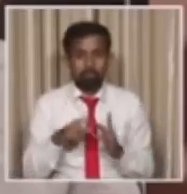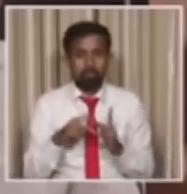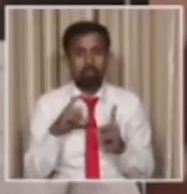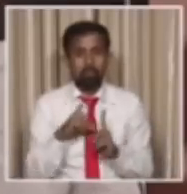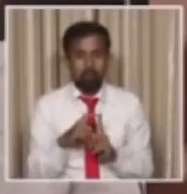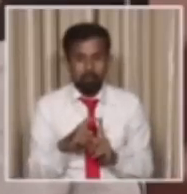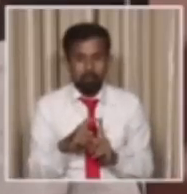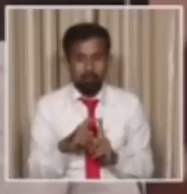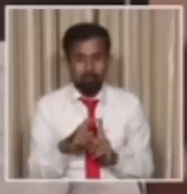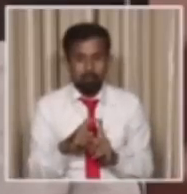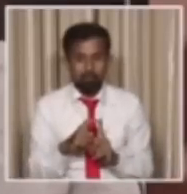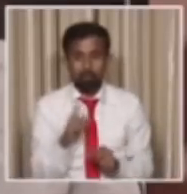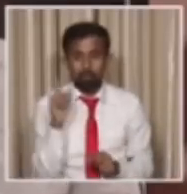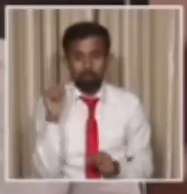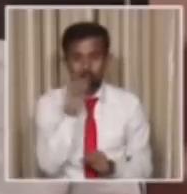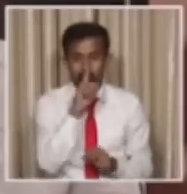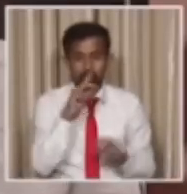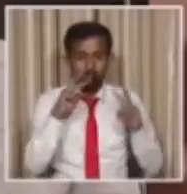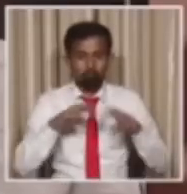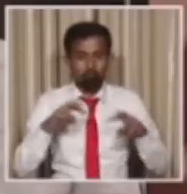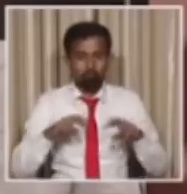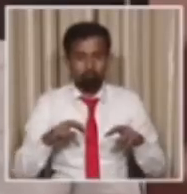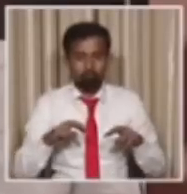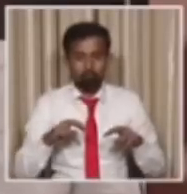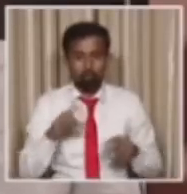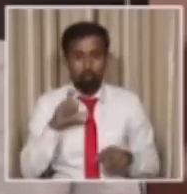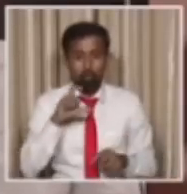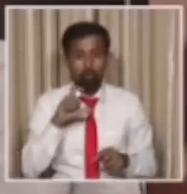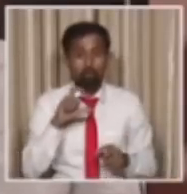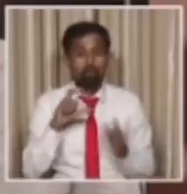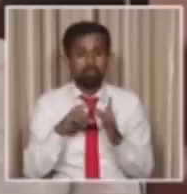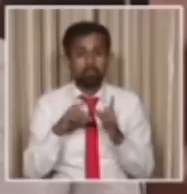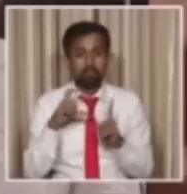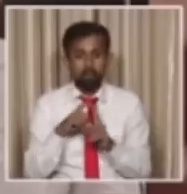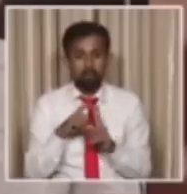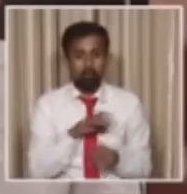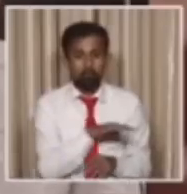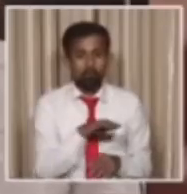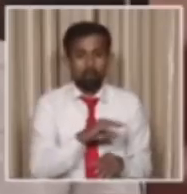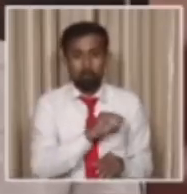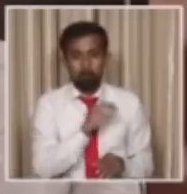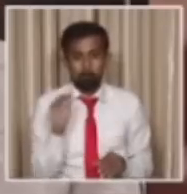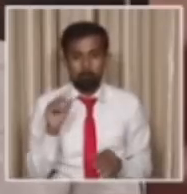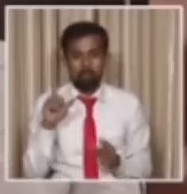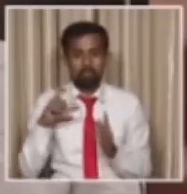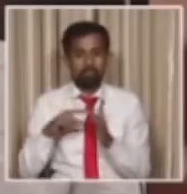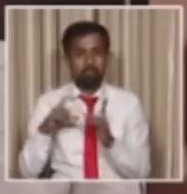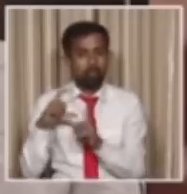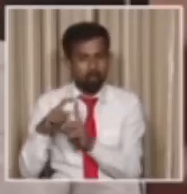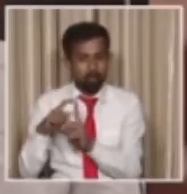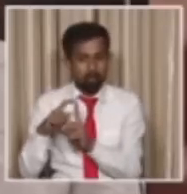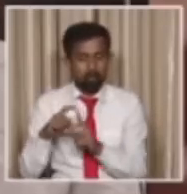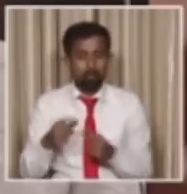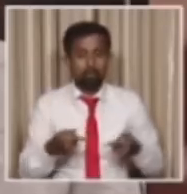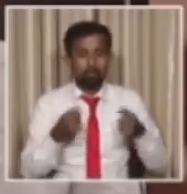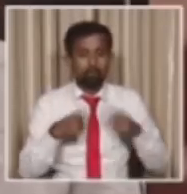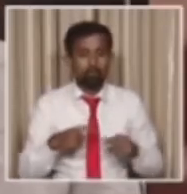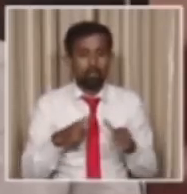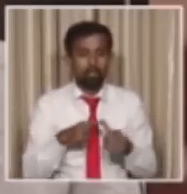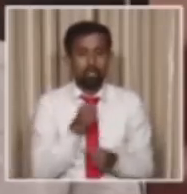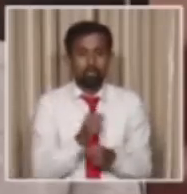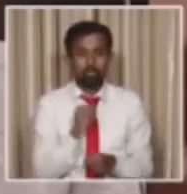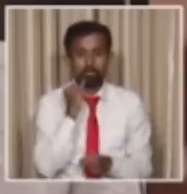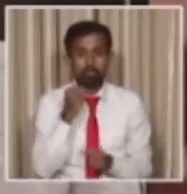එක ඉස්ලාම විමර්ශනය කළා තිබ්බේ කොළඹ අපරාධ කොට්ටාශයයි ඊට පස්සේ CID එක. ඊට පස්සේ නීතිපති